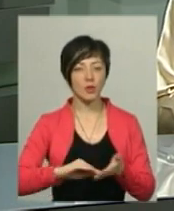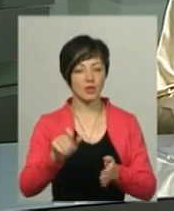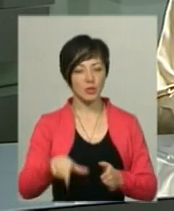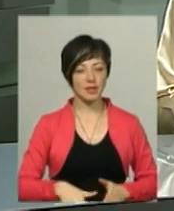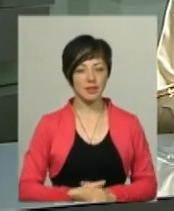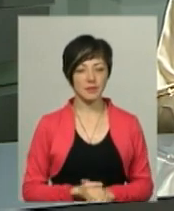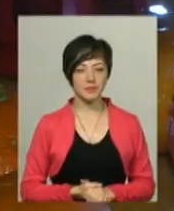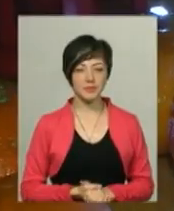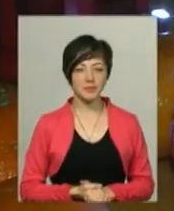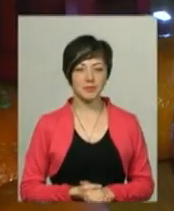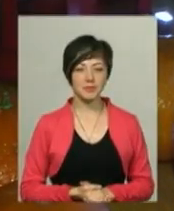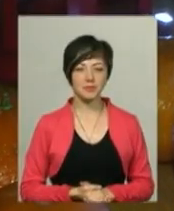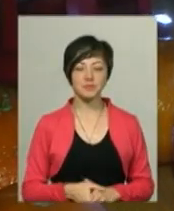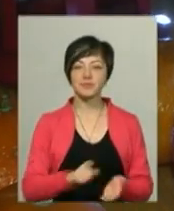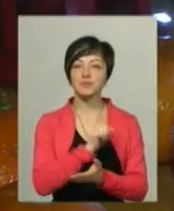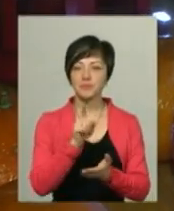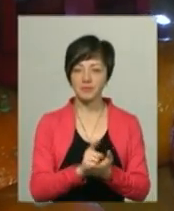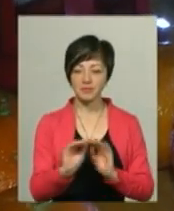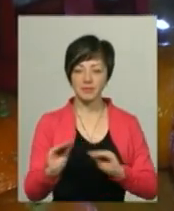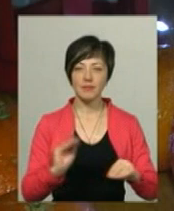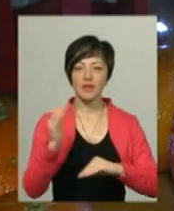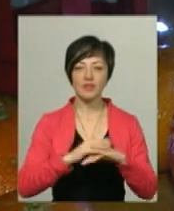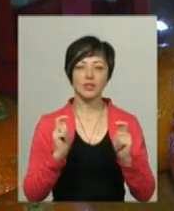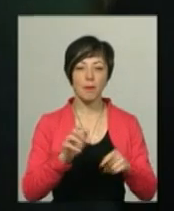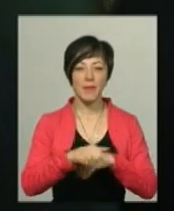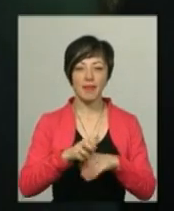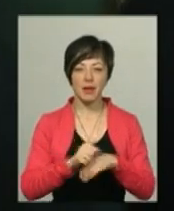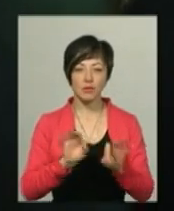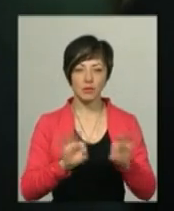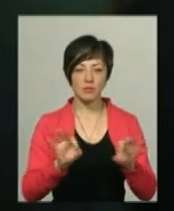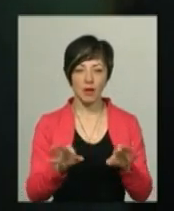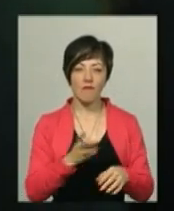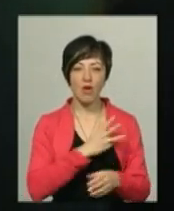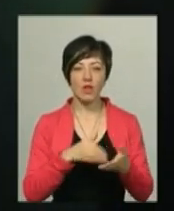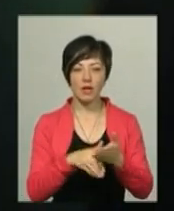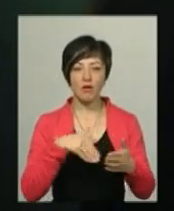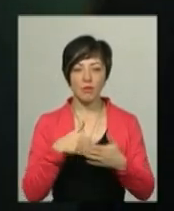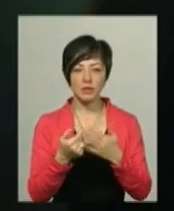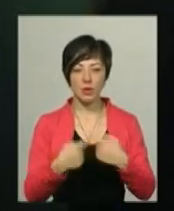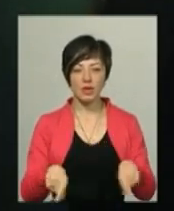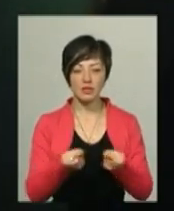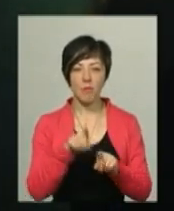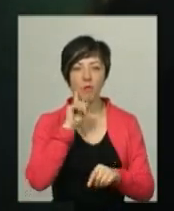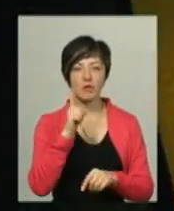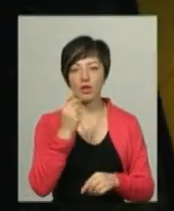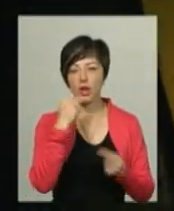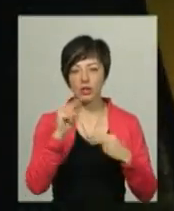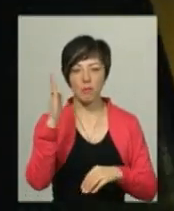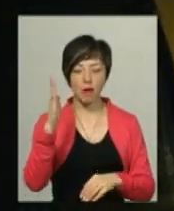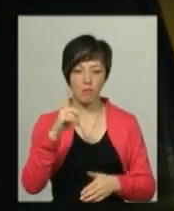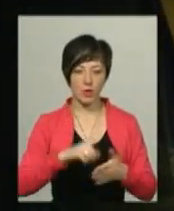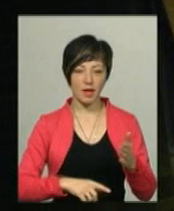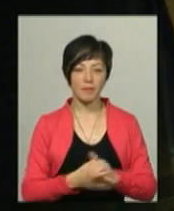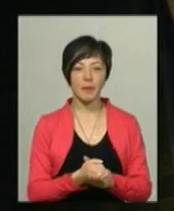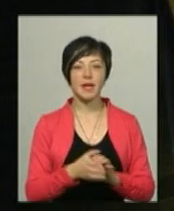Олексюк. Обов'язковий атрибут вечірки – мандарини, розповідає волонтерка громадської організації «Молодь за краще майбутнє» Софія